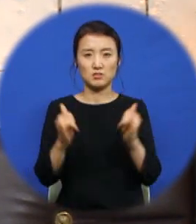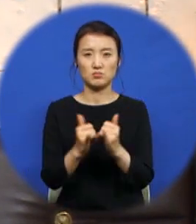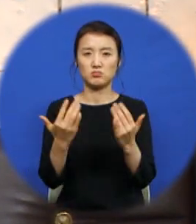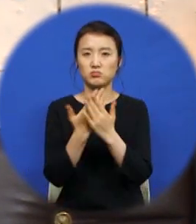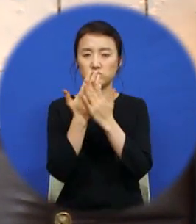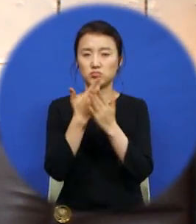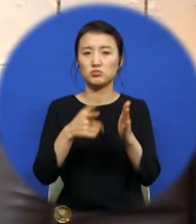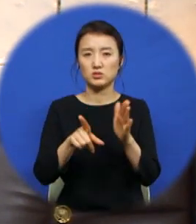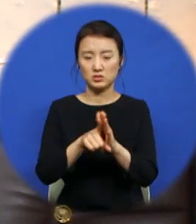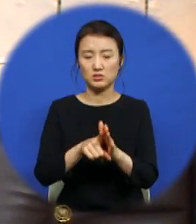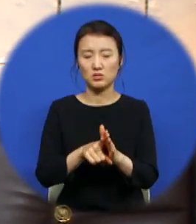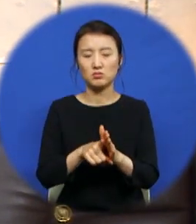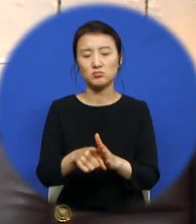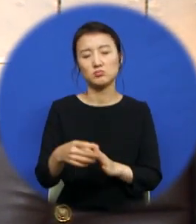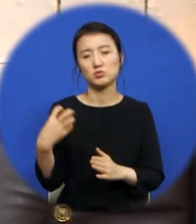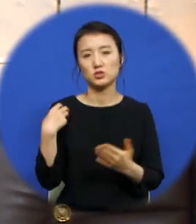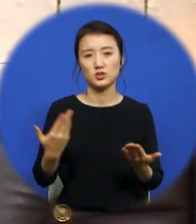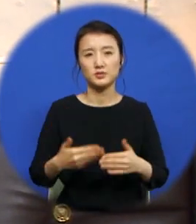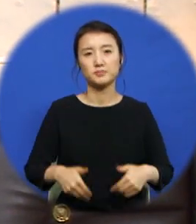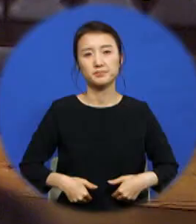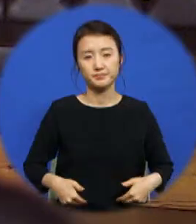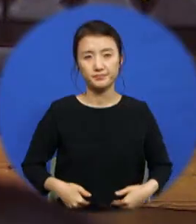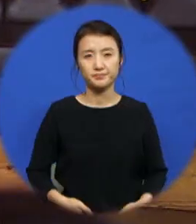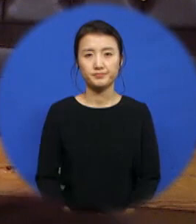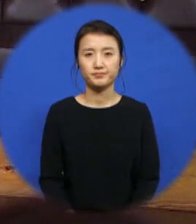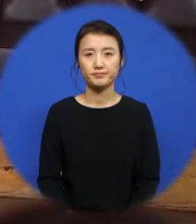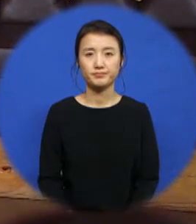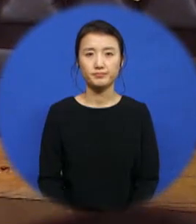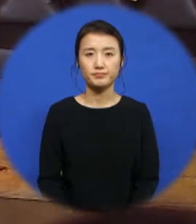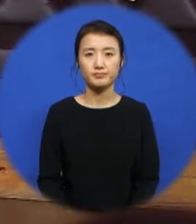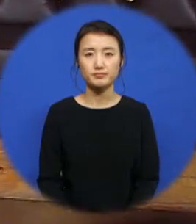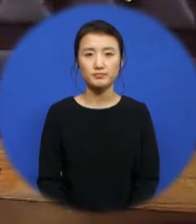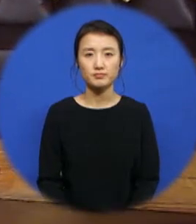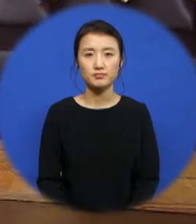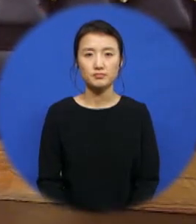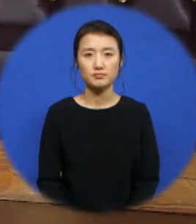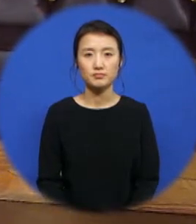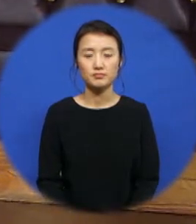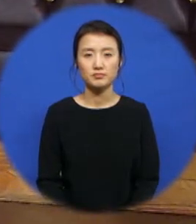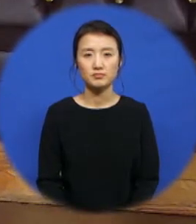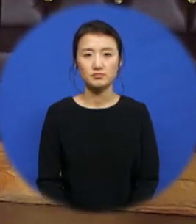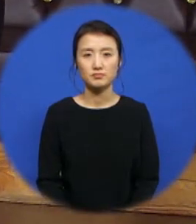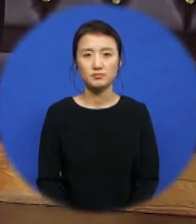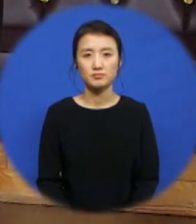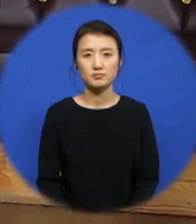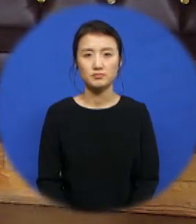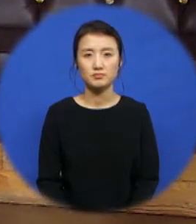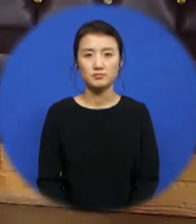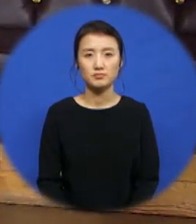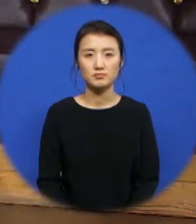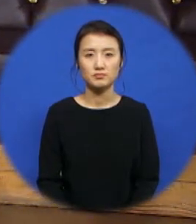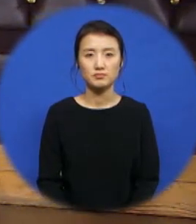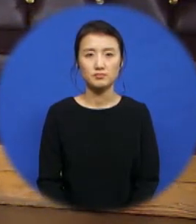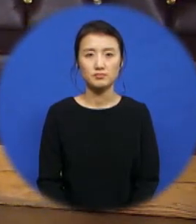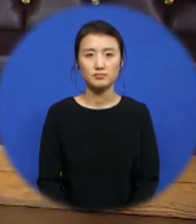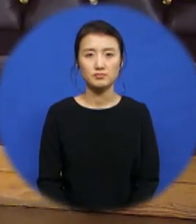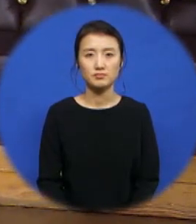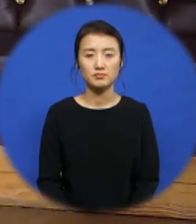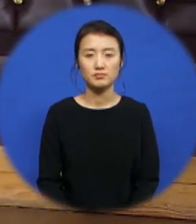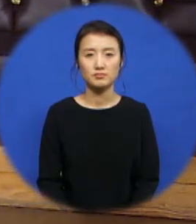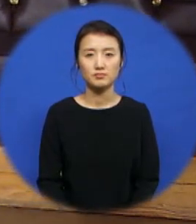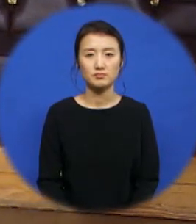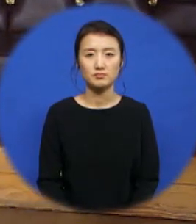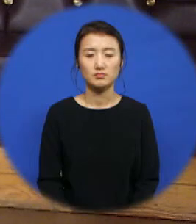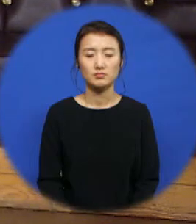수 있지 않겠느냐 그런 생각을 하게 됩니다 자연 보시죠 이인제 여러분 jp